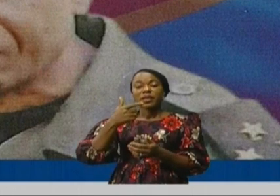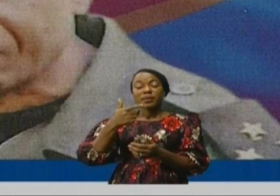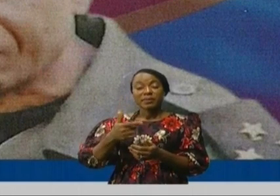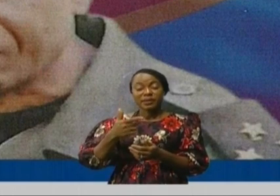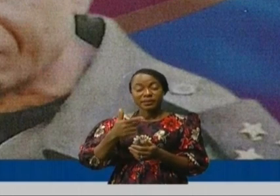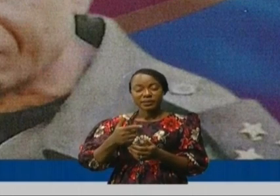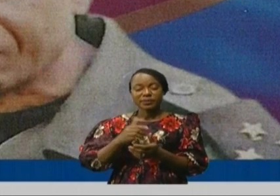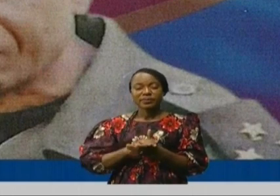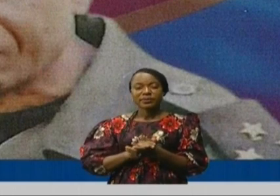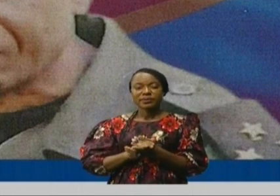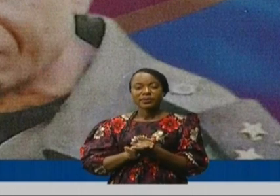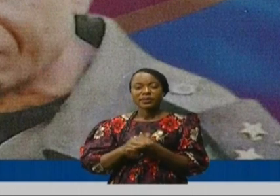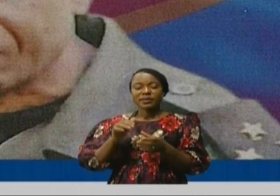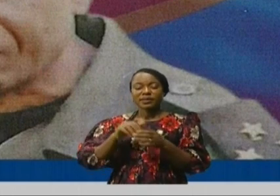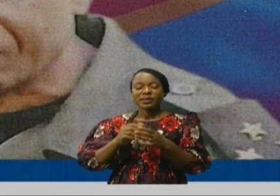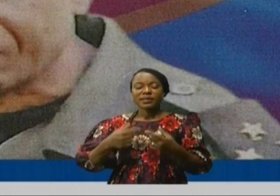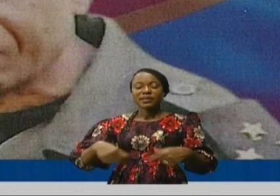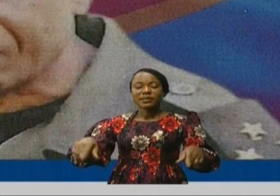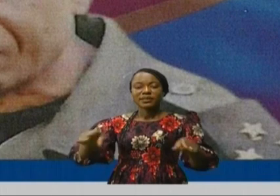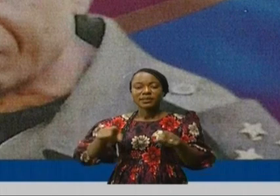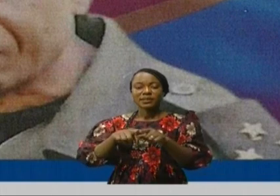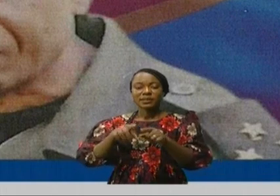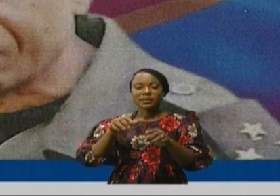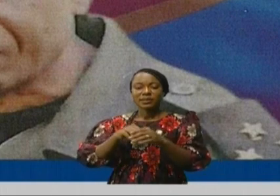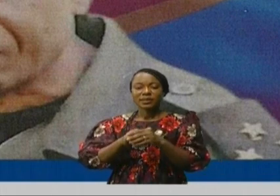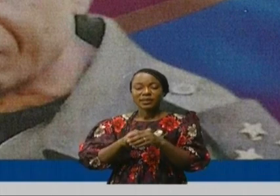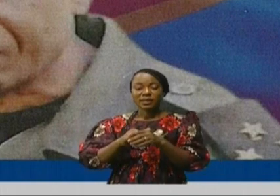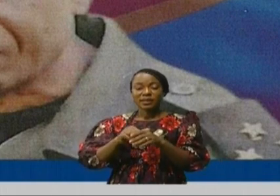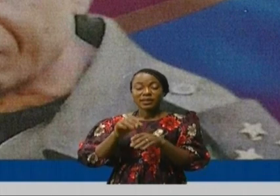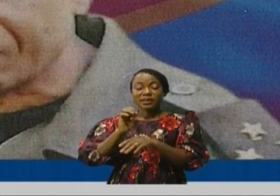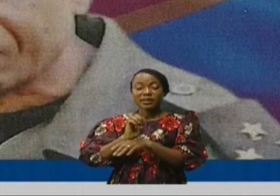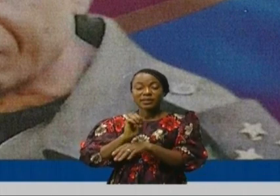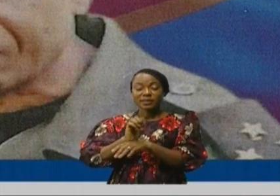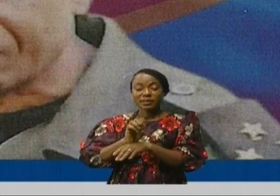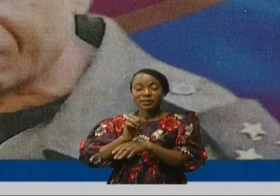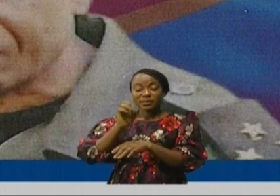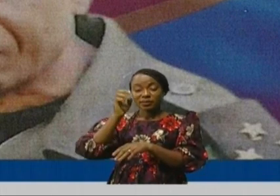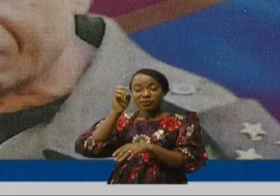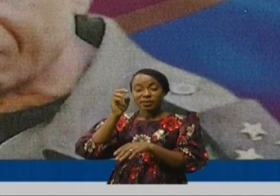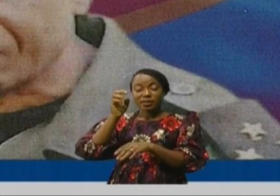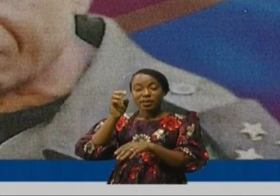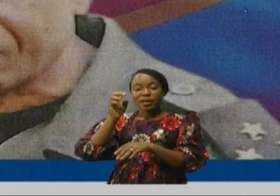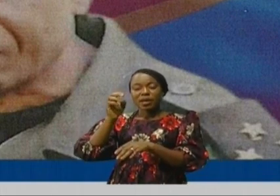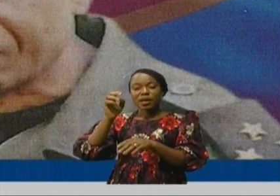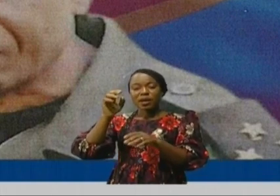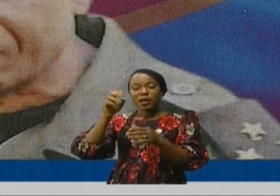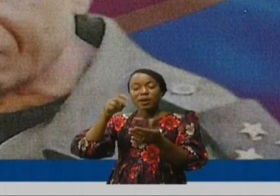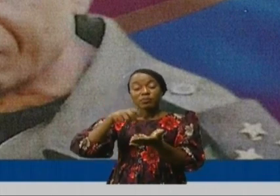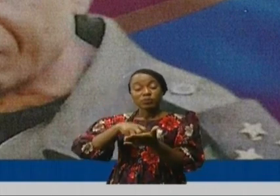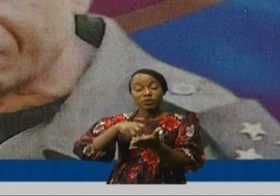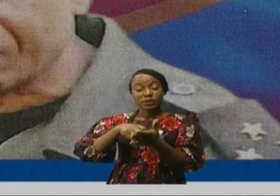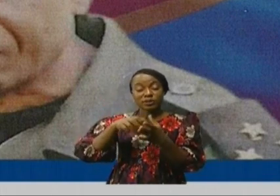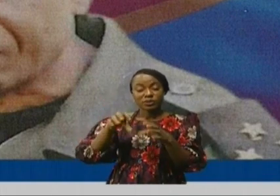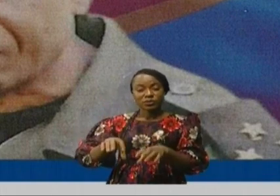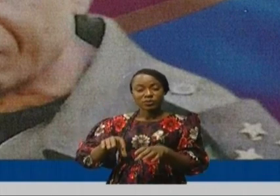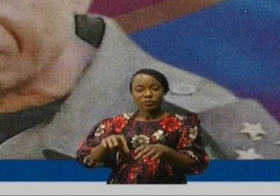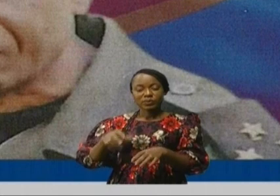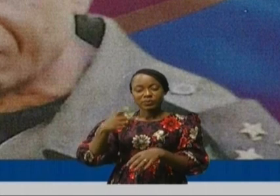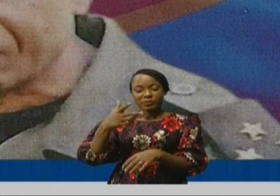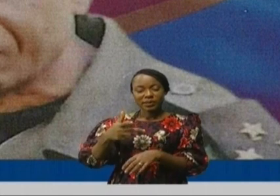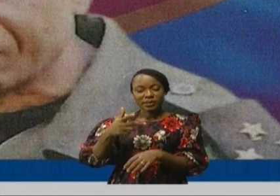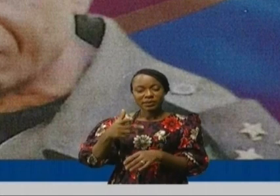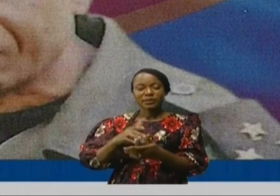veillée mortuaire dans la salle polyvalente de la cathédrale protestante du Congo. Mercredi 3 août 2022,